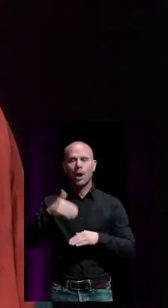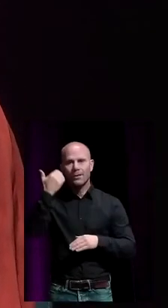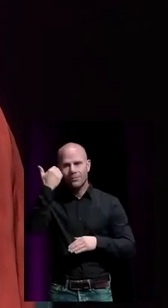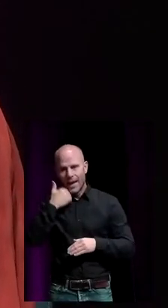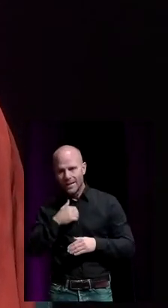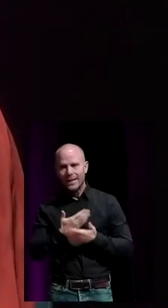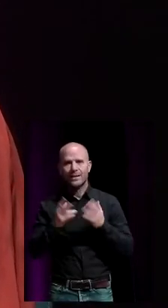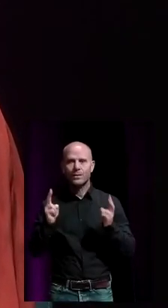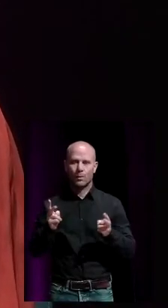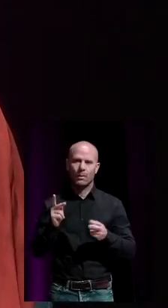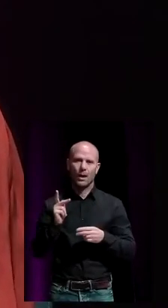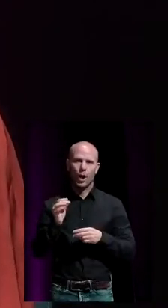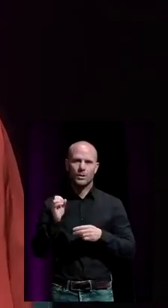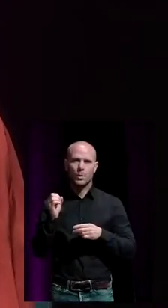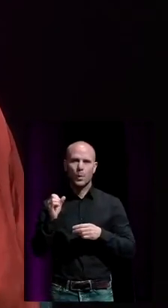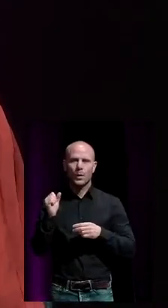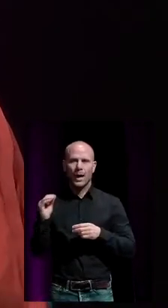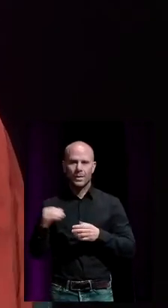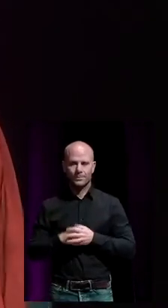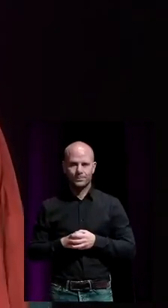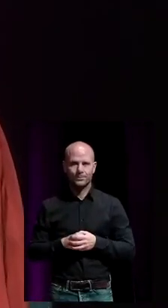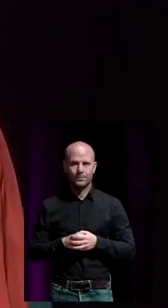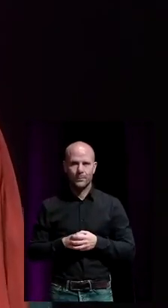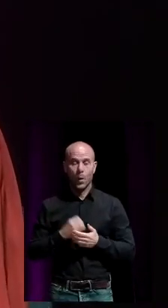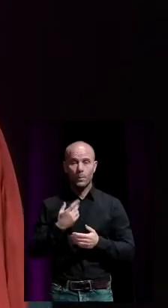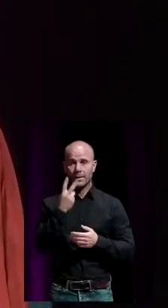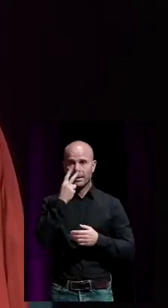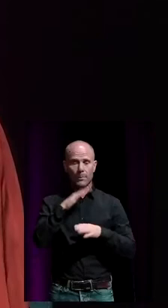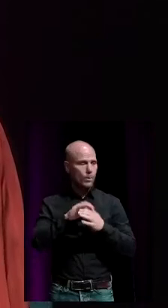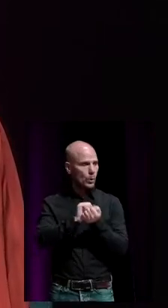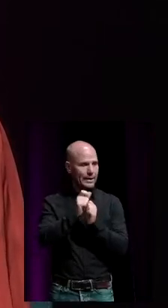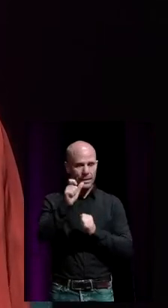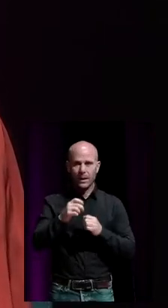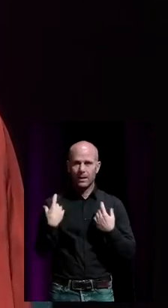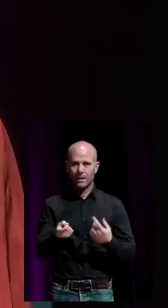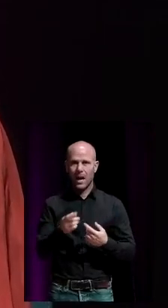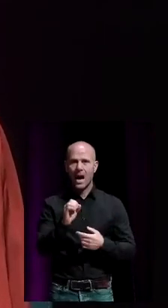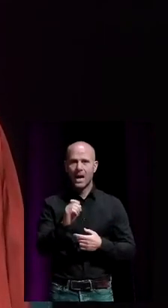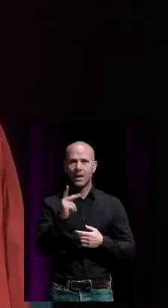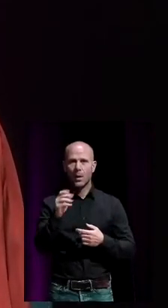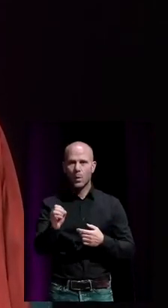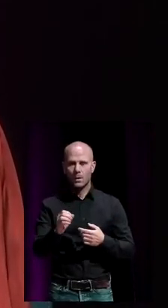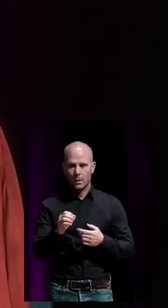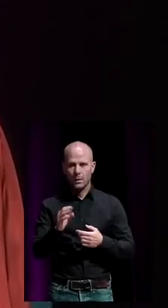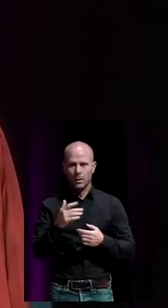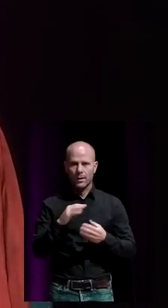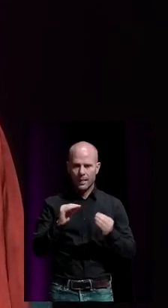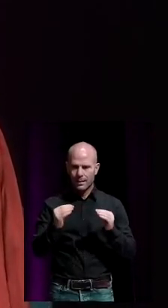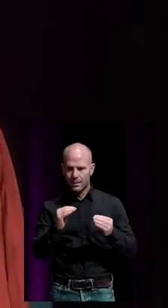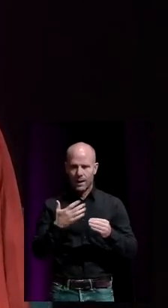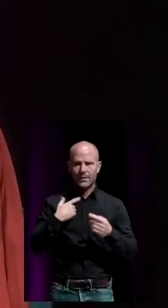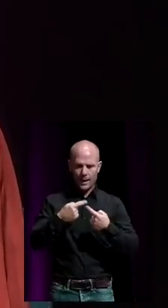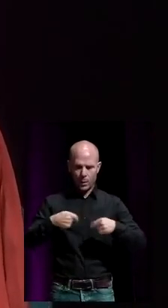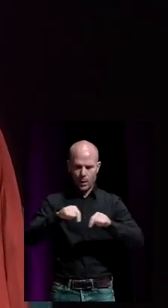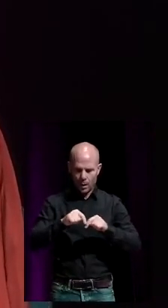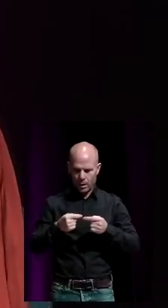kommuner? Och vi vet ju, när man tittar på en politiker som Acko, att hur vi än vänder och vrider på det så är vi hela tiden lokala. Och